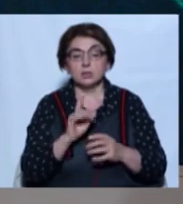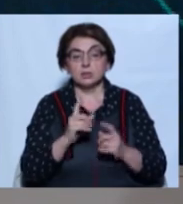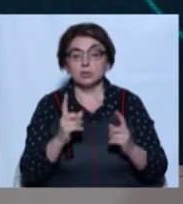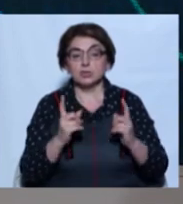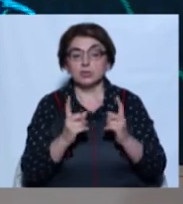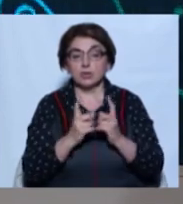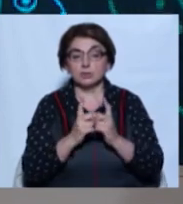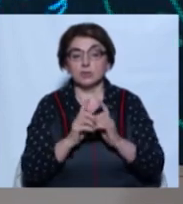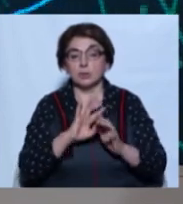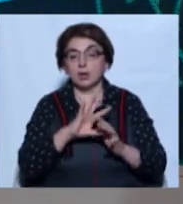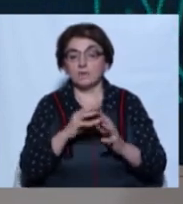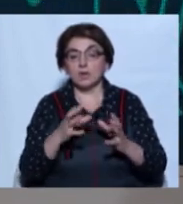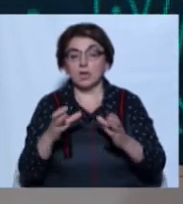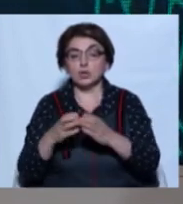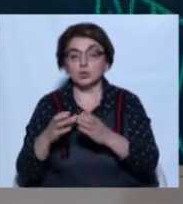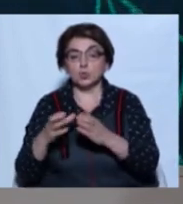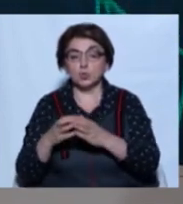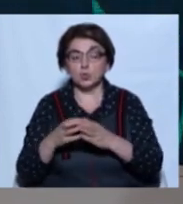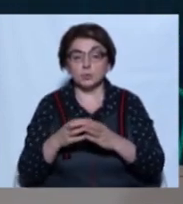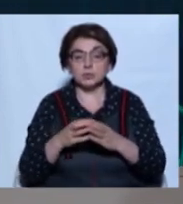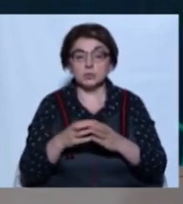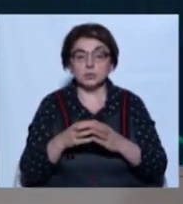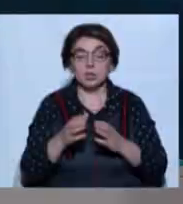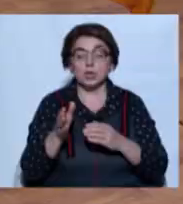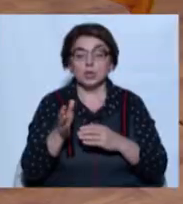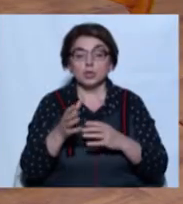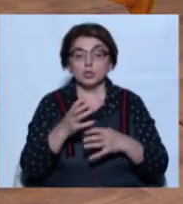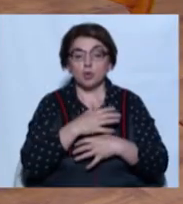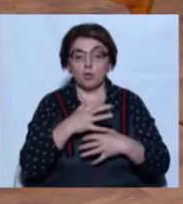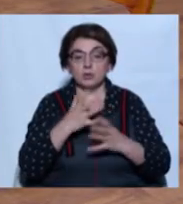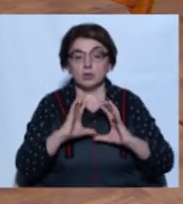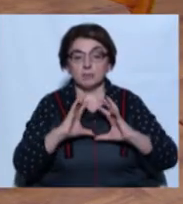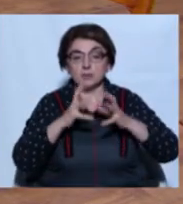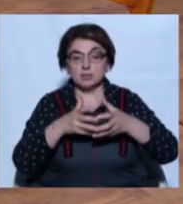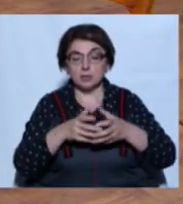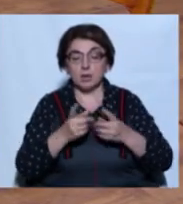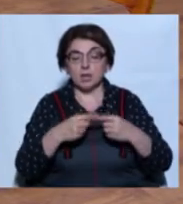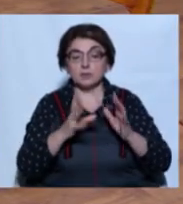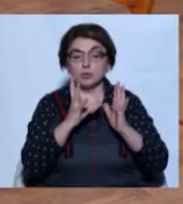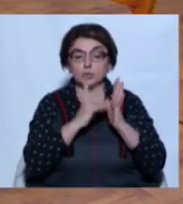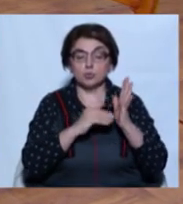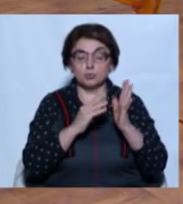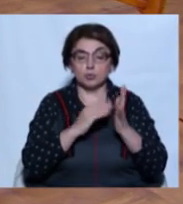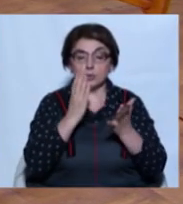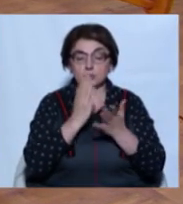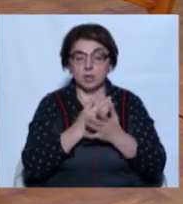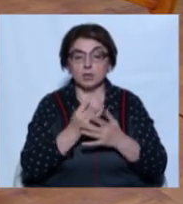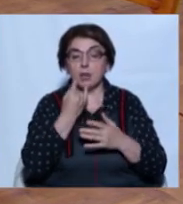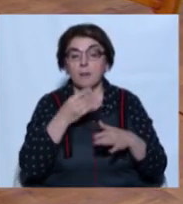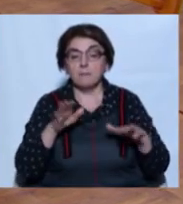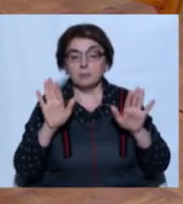შევხვდებით ასევე ყველა ჯგუფის ცხოველთა მთელ სამყაროში, ანუ ძუძუმწოვრებშიც არიან,